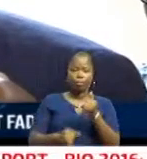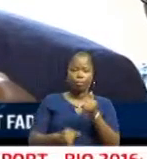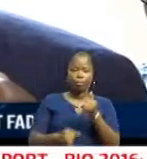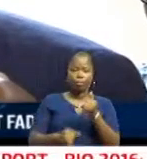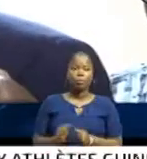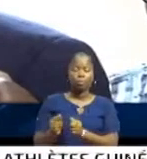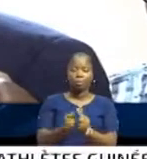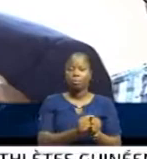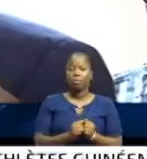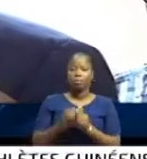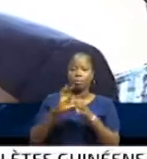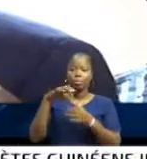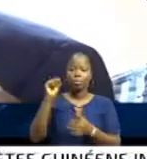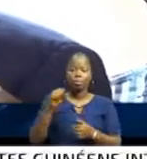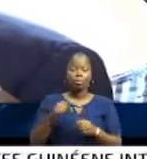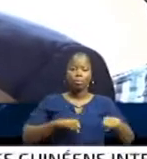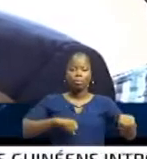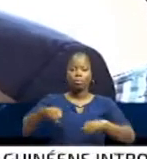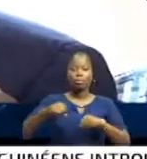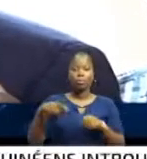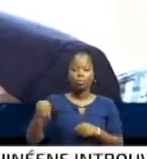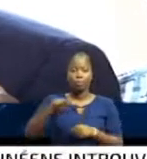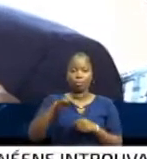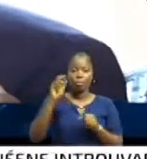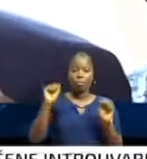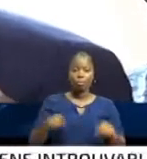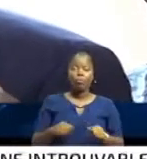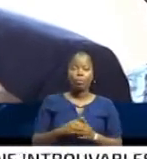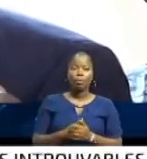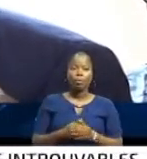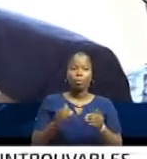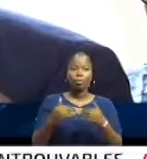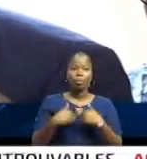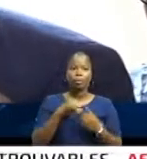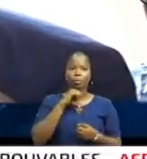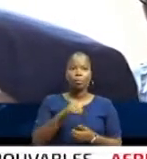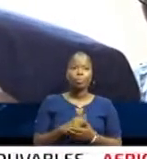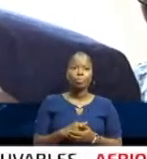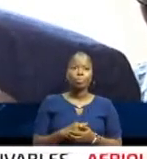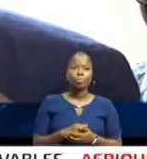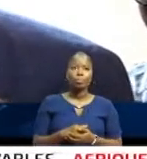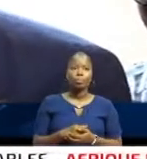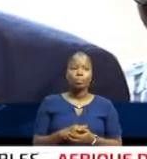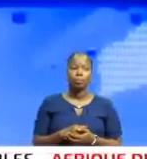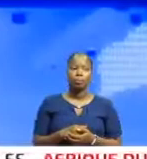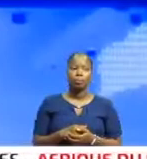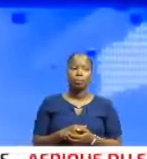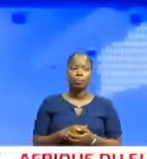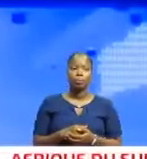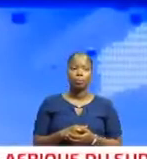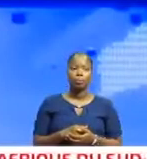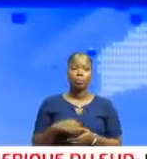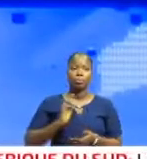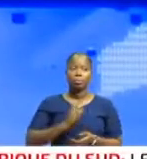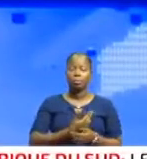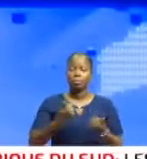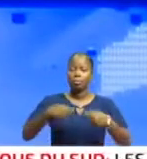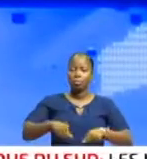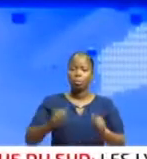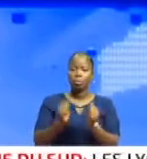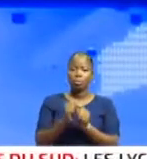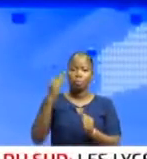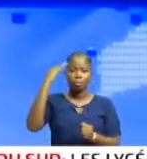activités que nous avons menées vous pouvez en déduire qu'il n'y a pas de place pour en perdre je l'aurais sens avec le ministre